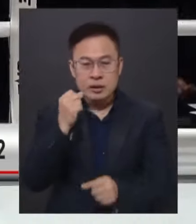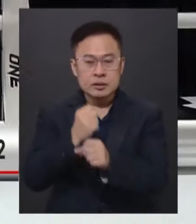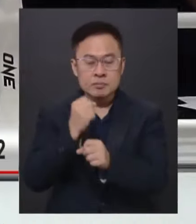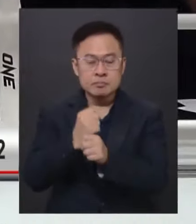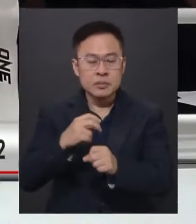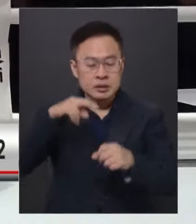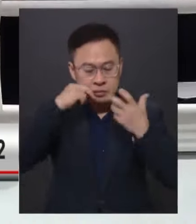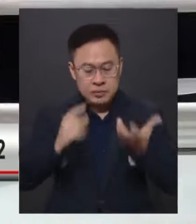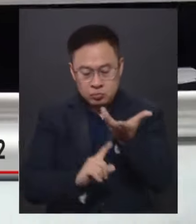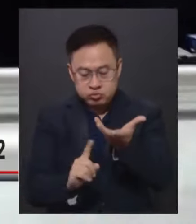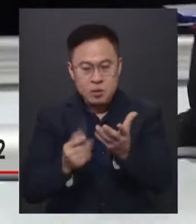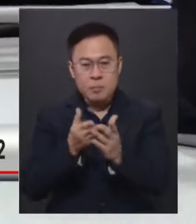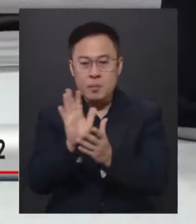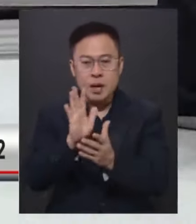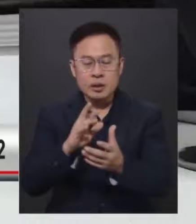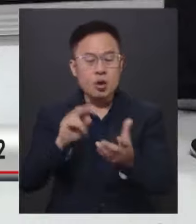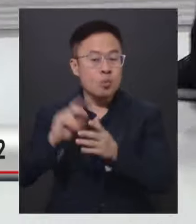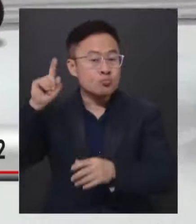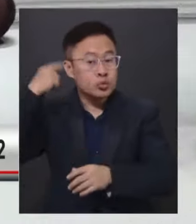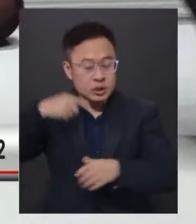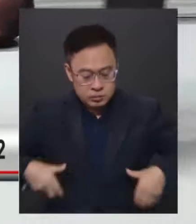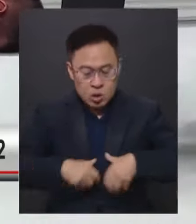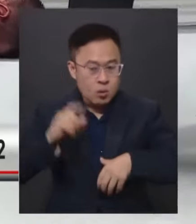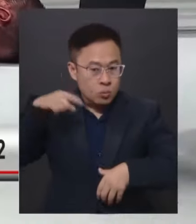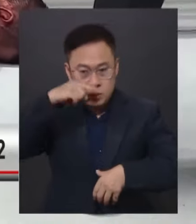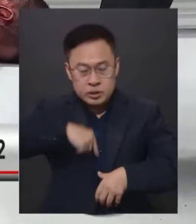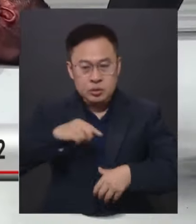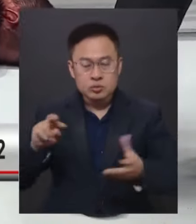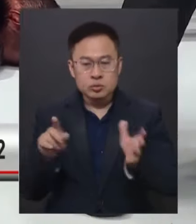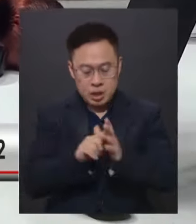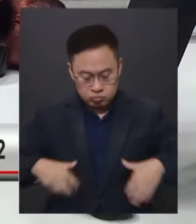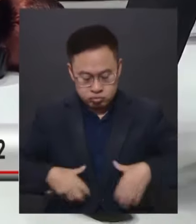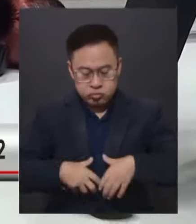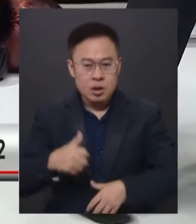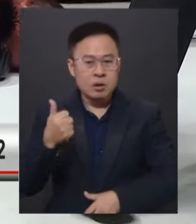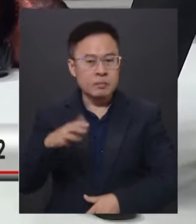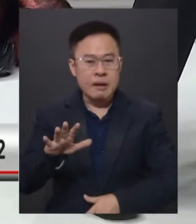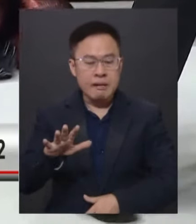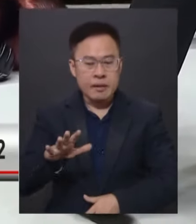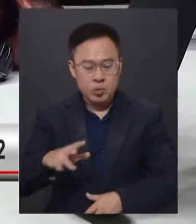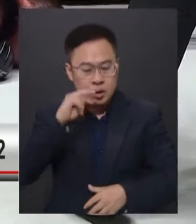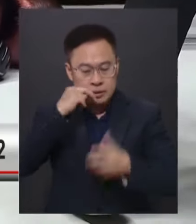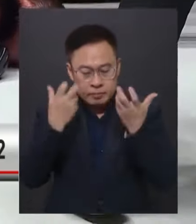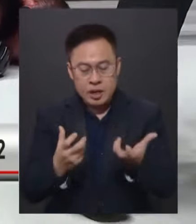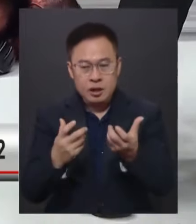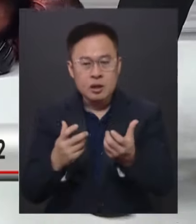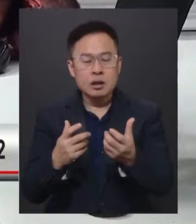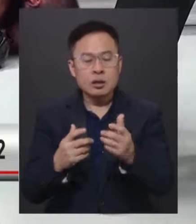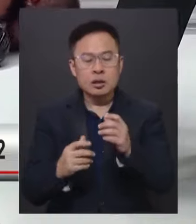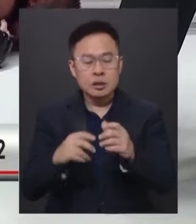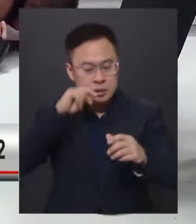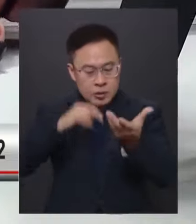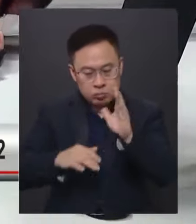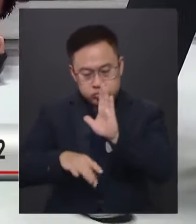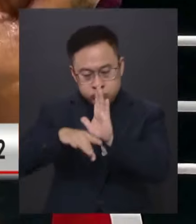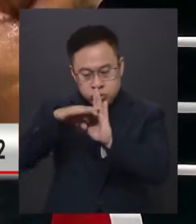านค่ะซึ่งก็นั่นหมายความว่าเธอเนี่ยหมดสิทธิ์ครองเข็มขัดแชมป์โลกไม่ว่าจะแพ้หรือว่าชนะในนัดนี้นะคะซึ่งไอ้กฎกติกาเนี่ยมันเป็น